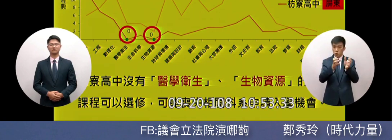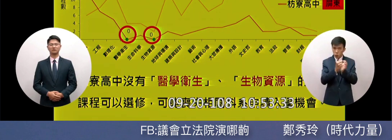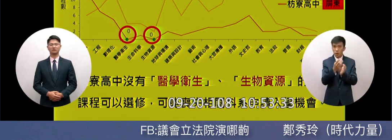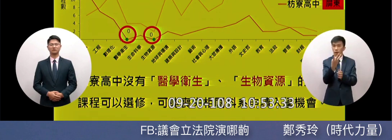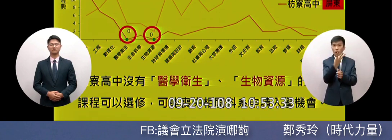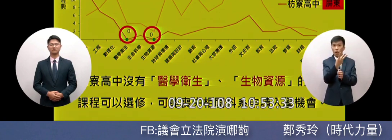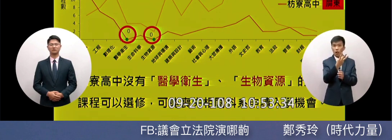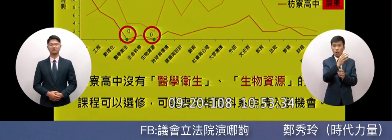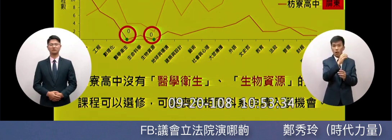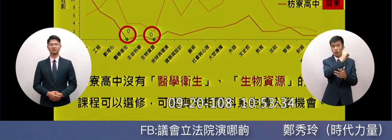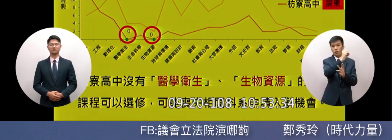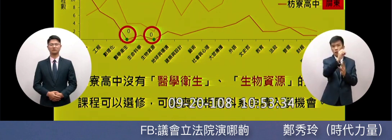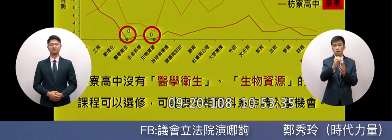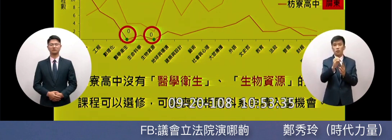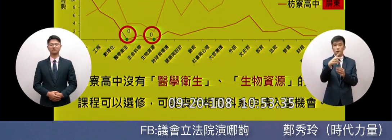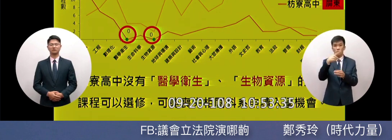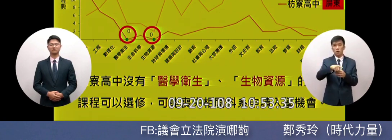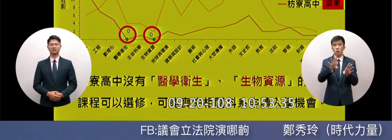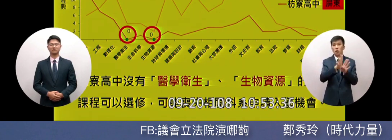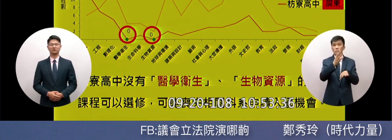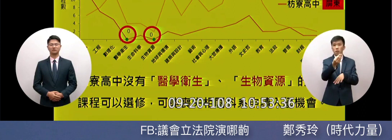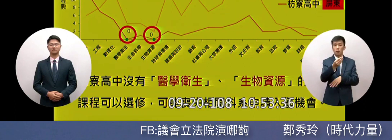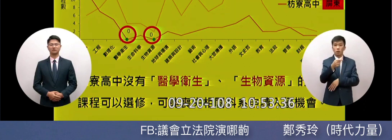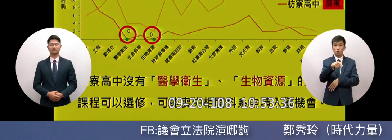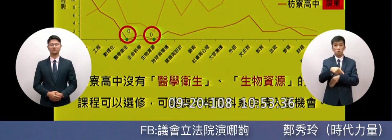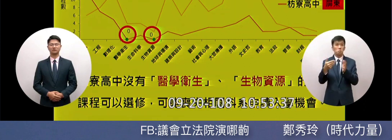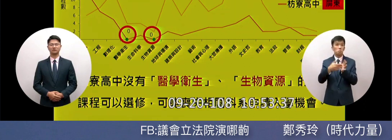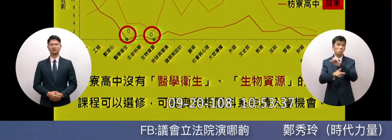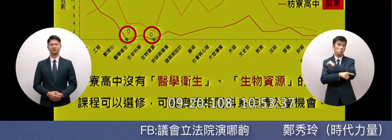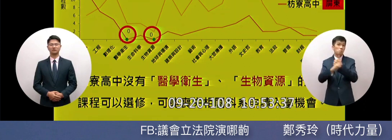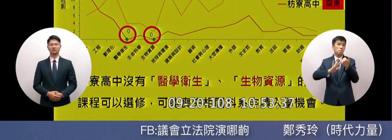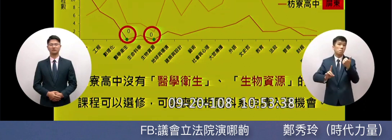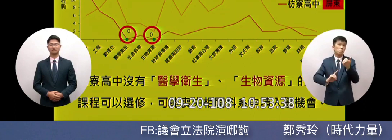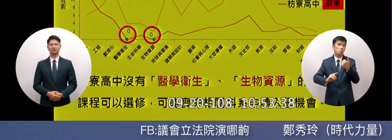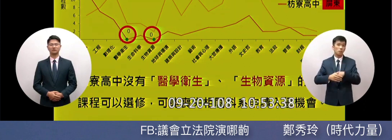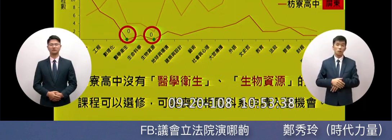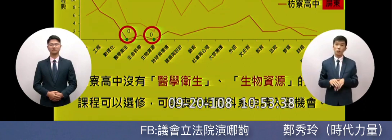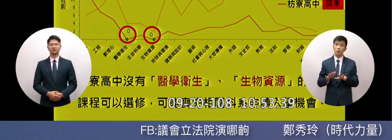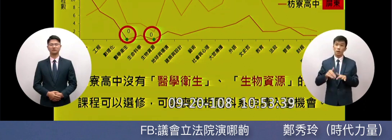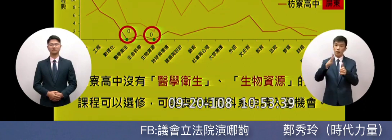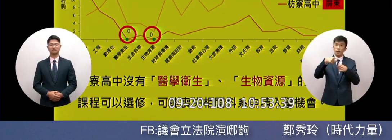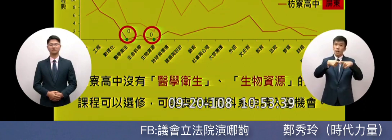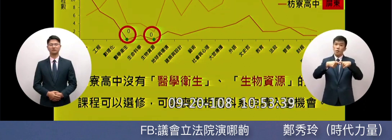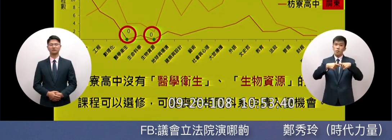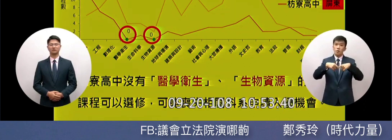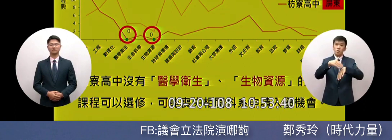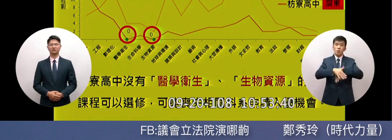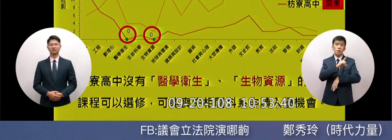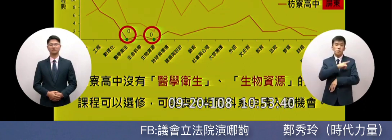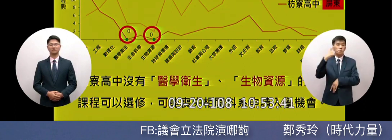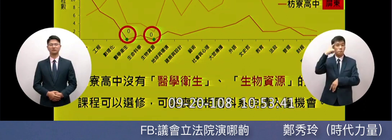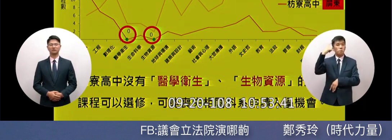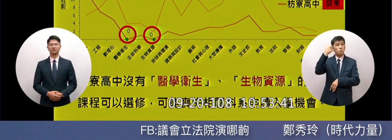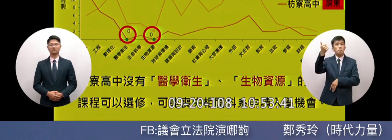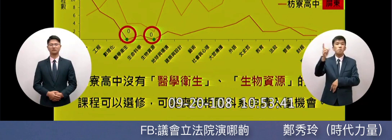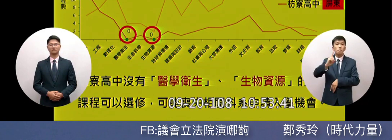有开课。那没有开课的结果会出现什么问题呢？因为我们的招联会还蛮天才的就是说你以后申请